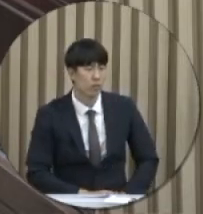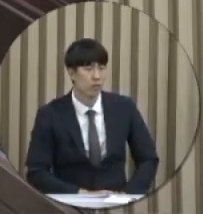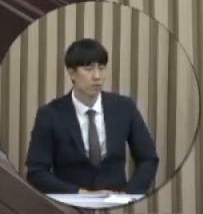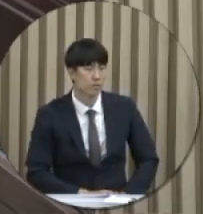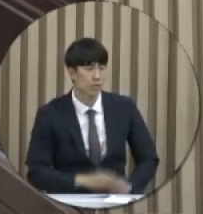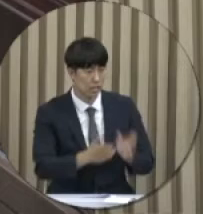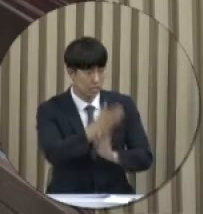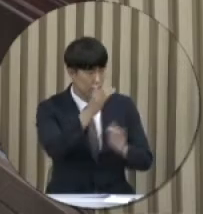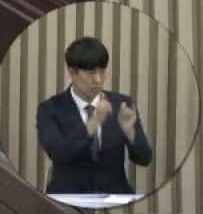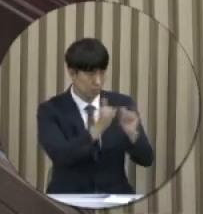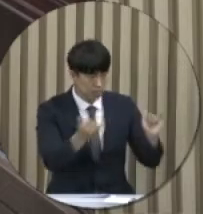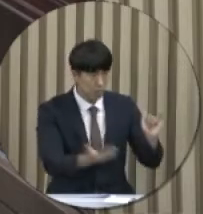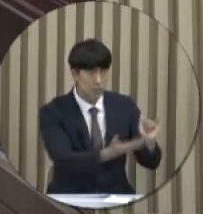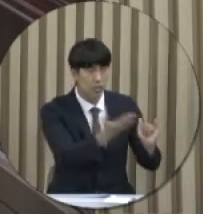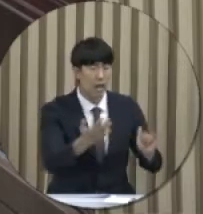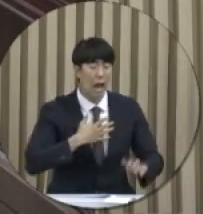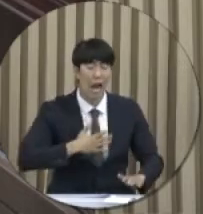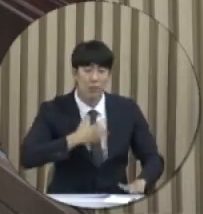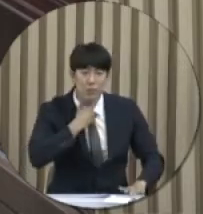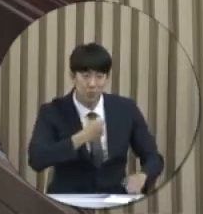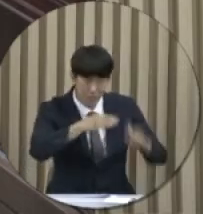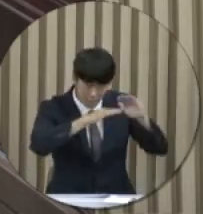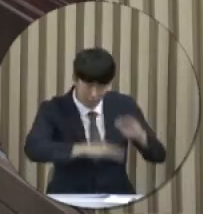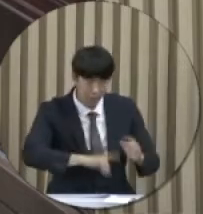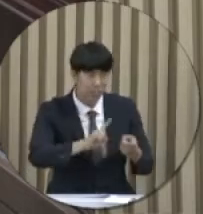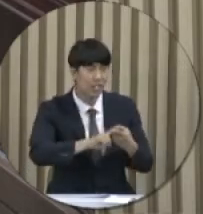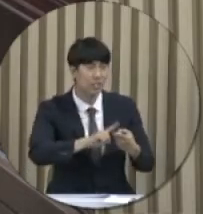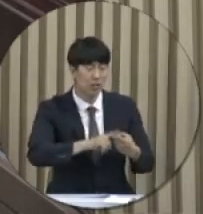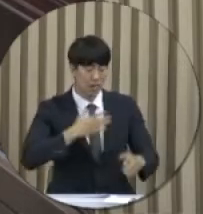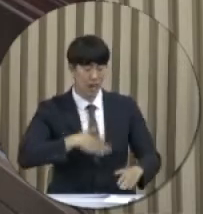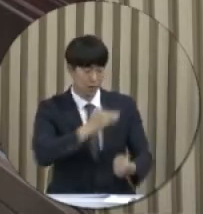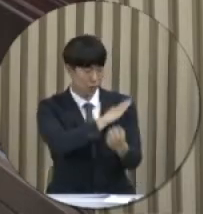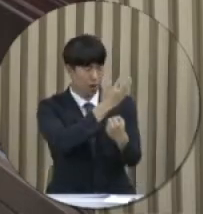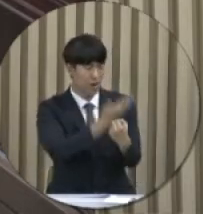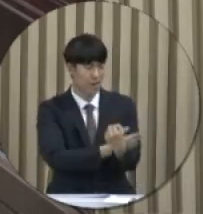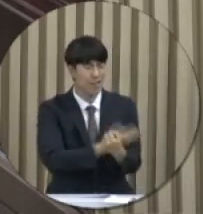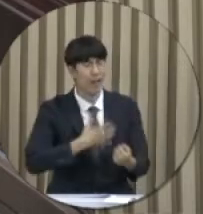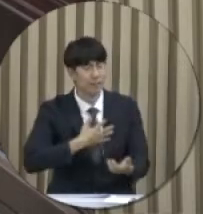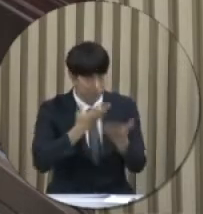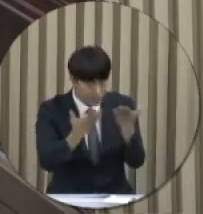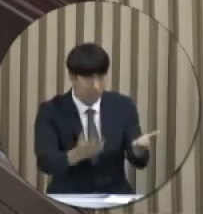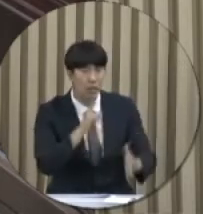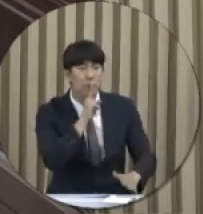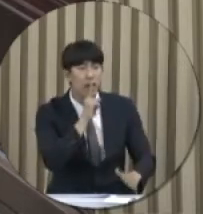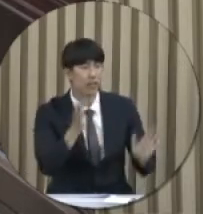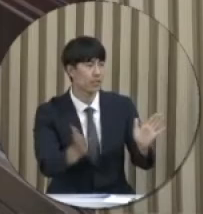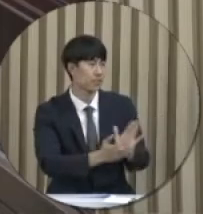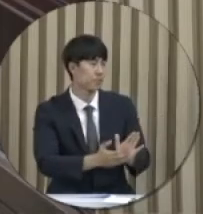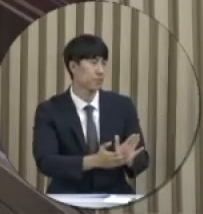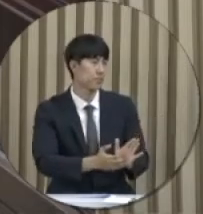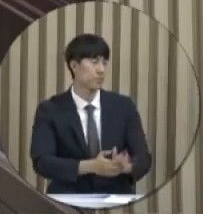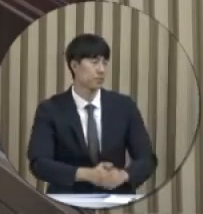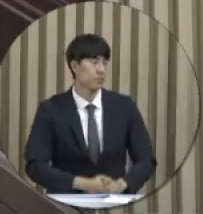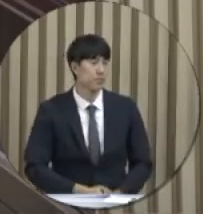우리 시민분들이 알고 싶은 내용에 대해서 알 권리를 충족해 드리겠다 이렇게 말씀을 드렸고요.